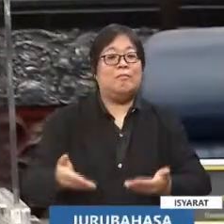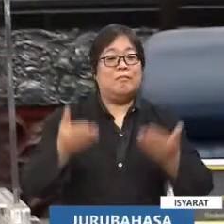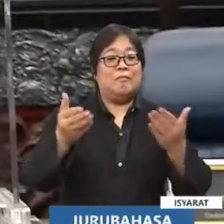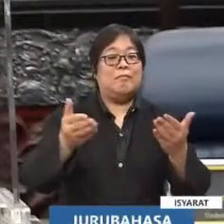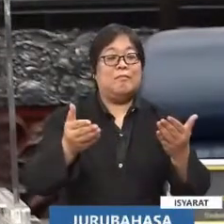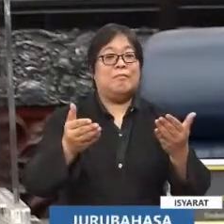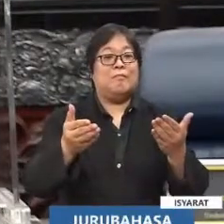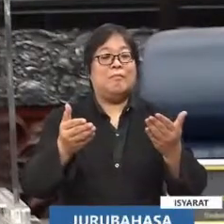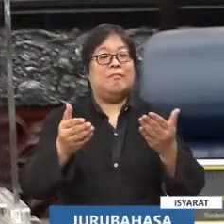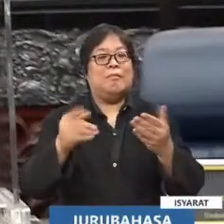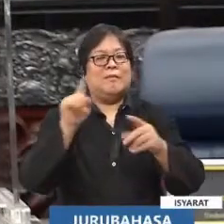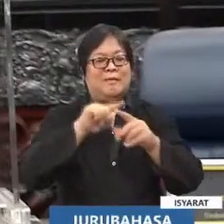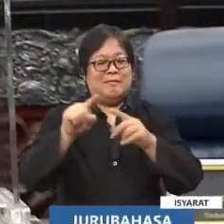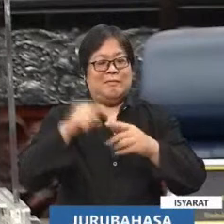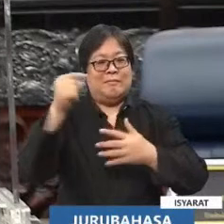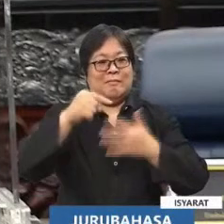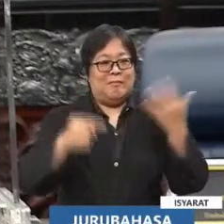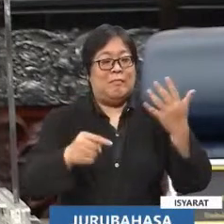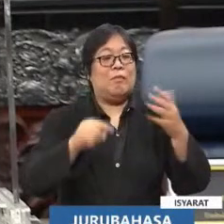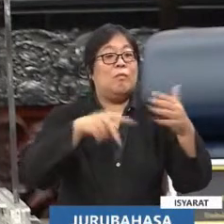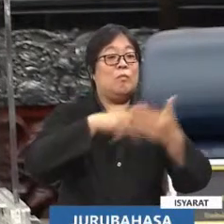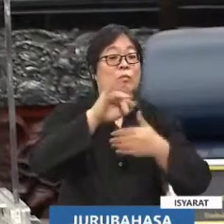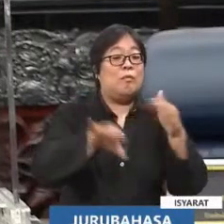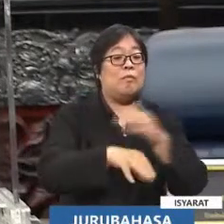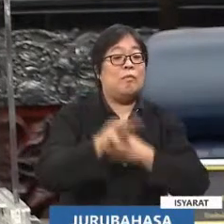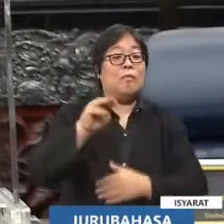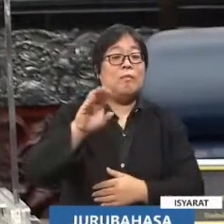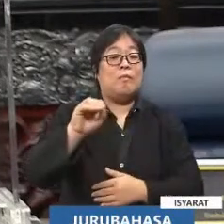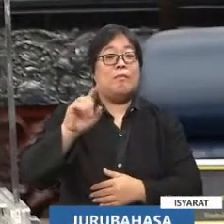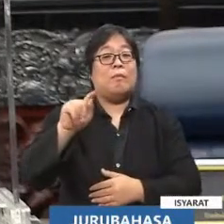penggunaan fasiliti-fasiliti seliaan di bawah MOTEC.